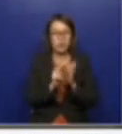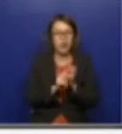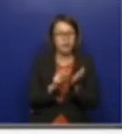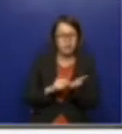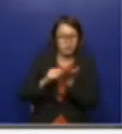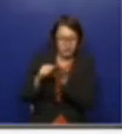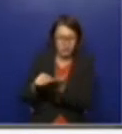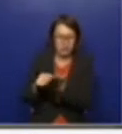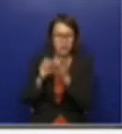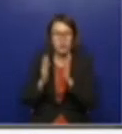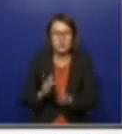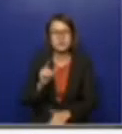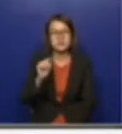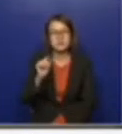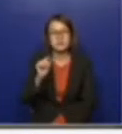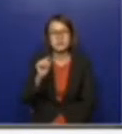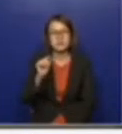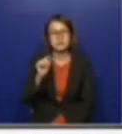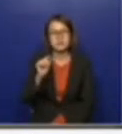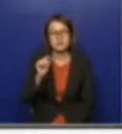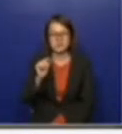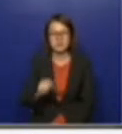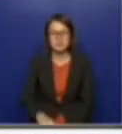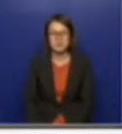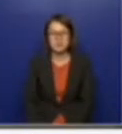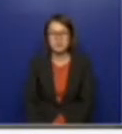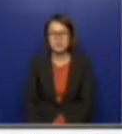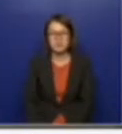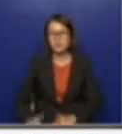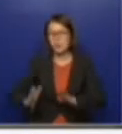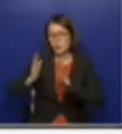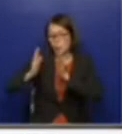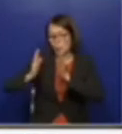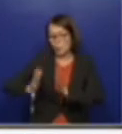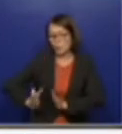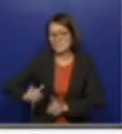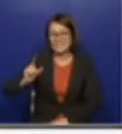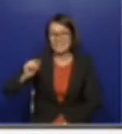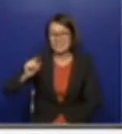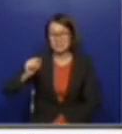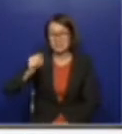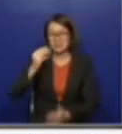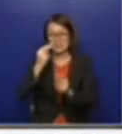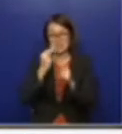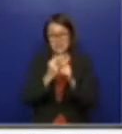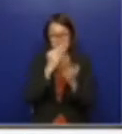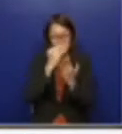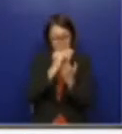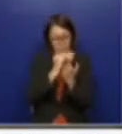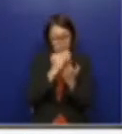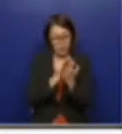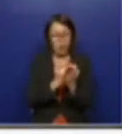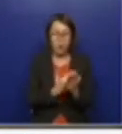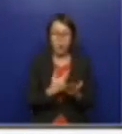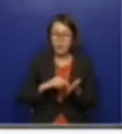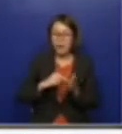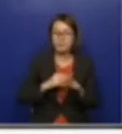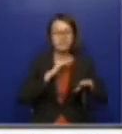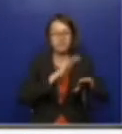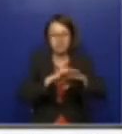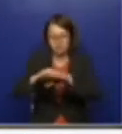ครับ20 คนแล้วเรียก20คนที่เข้าชื่อเสนอมาเนี่ยว่าเป็นผู้เชิญชวน